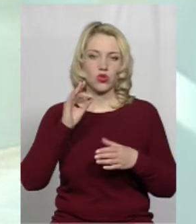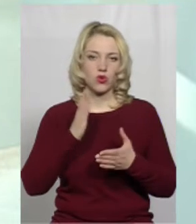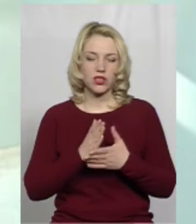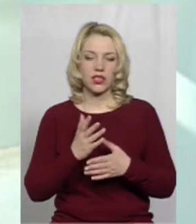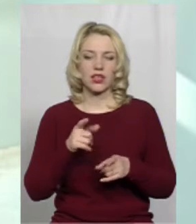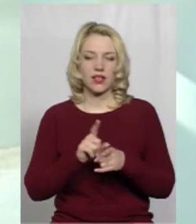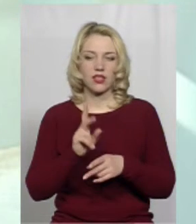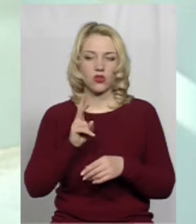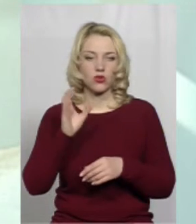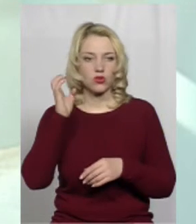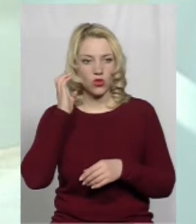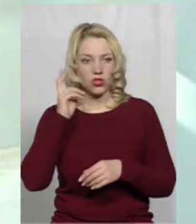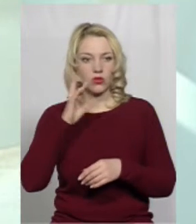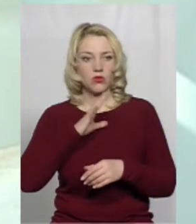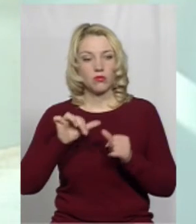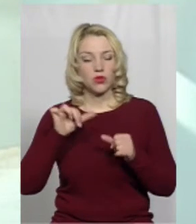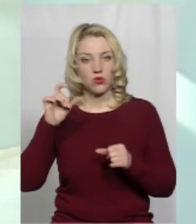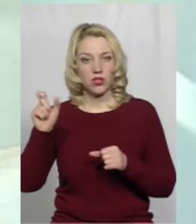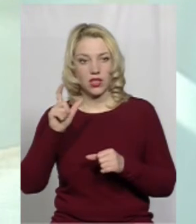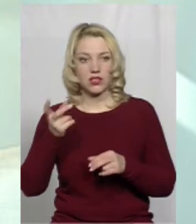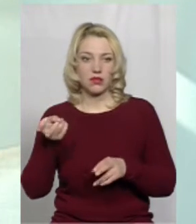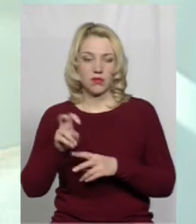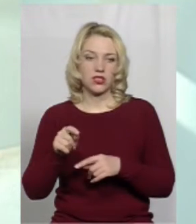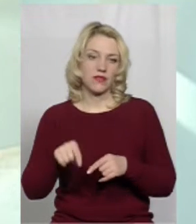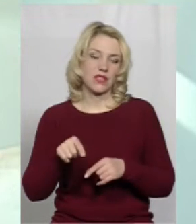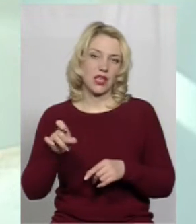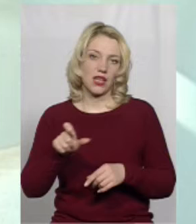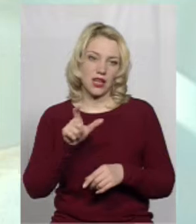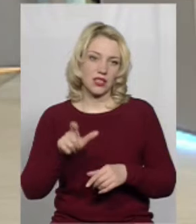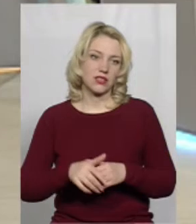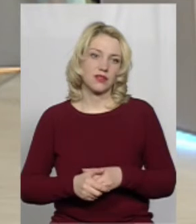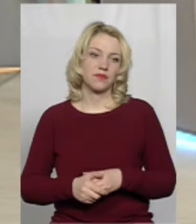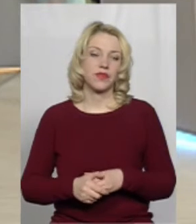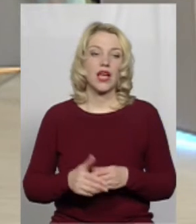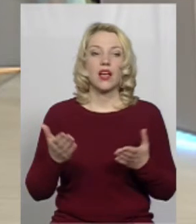зараз слухачі, які були минулого разу, прийшли цей раз. І